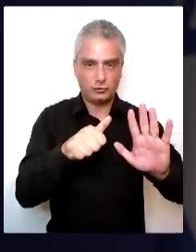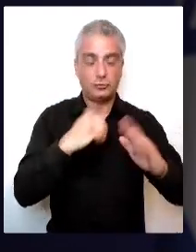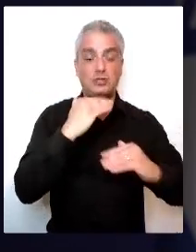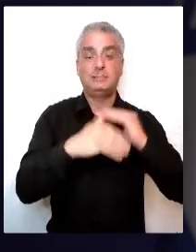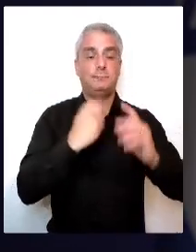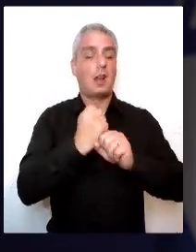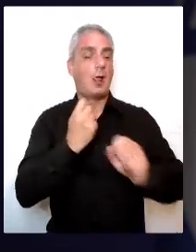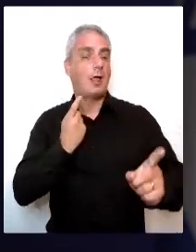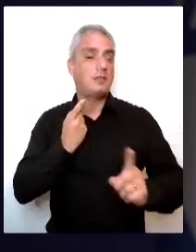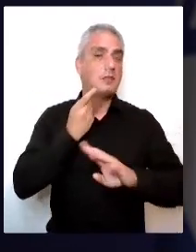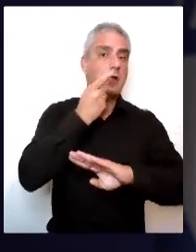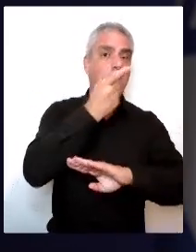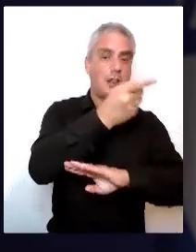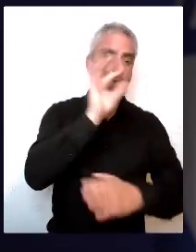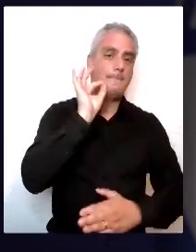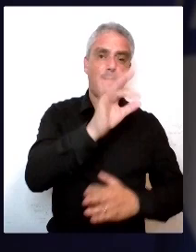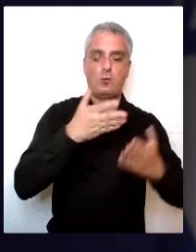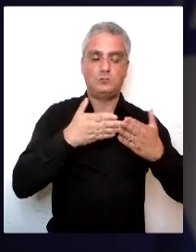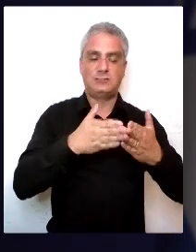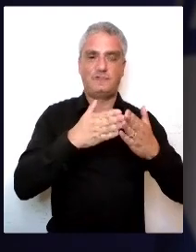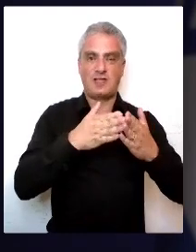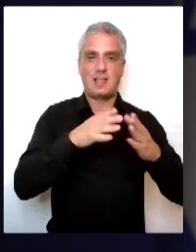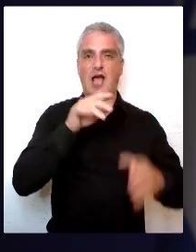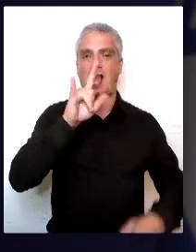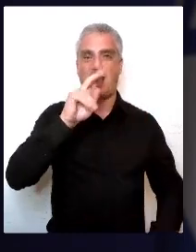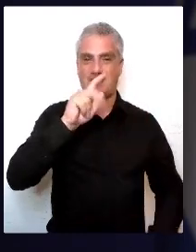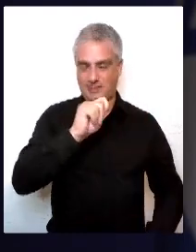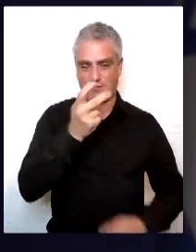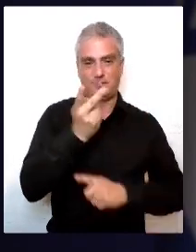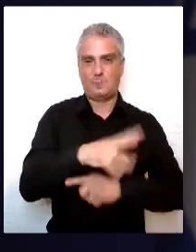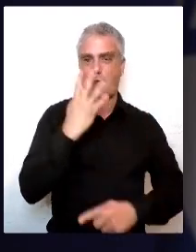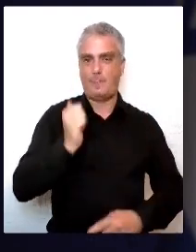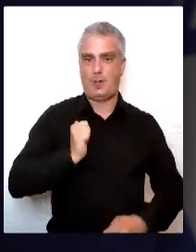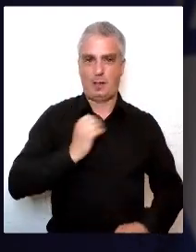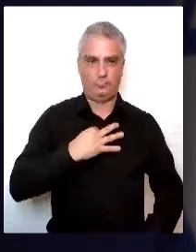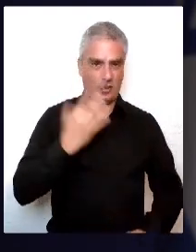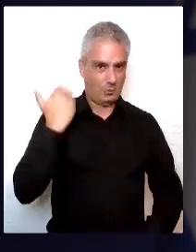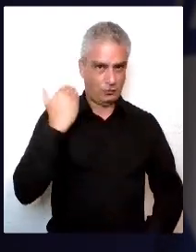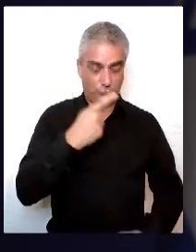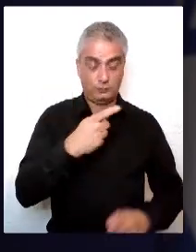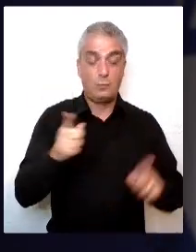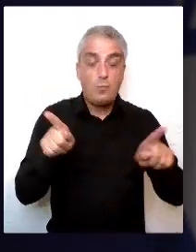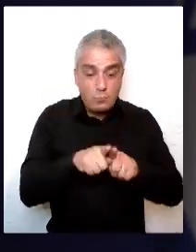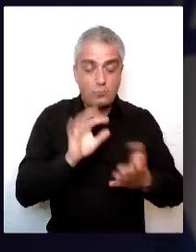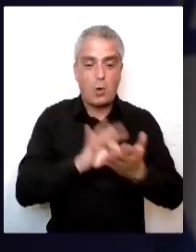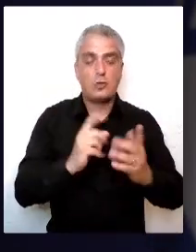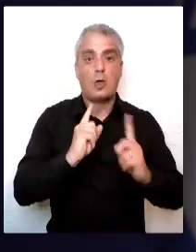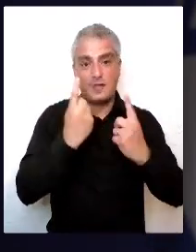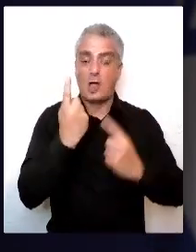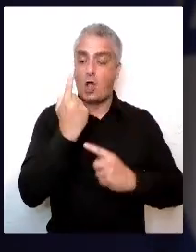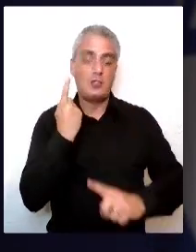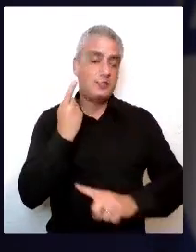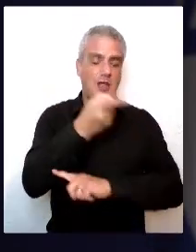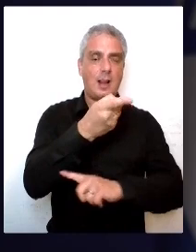שיגר טילי חוף ים שפגעו בספינה אכי חנית והרגו ארבעה לוחמים באותו המקרה טיל נוסף פגע